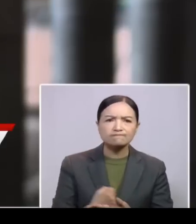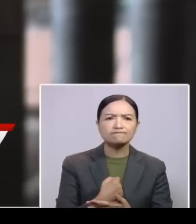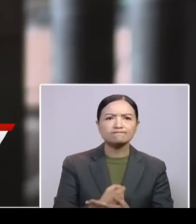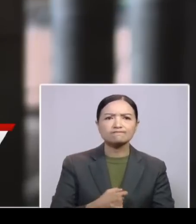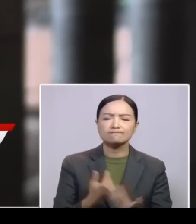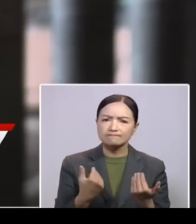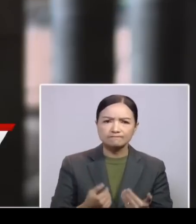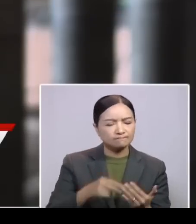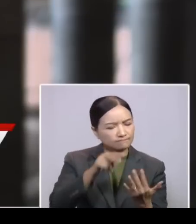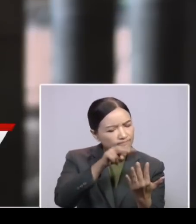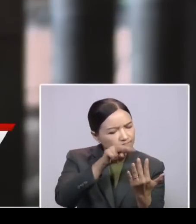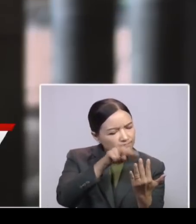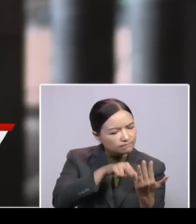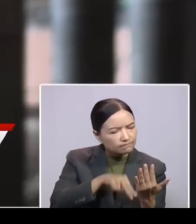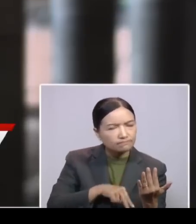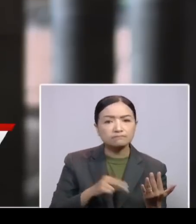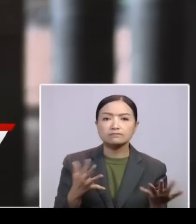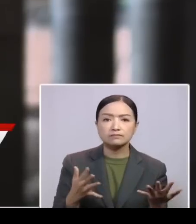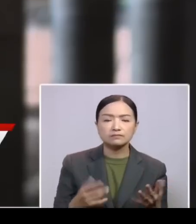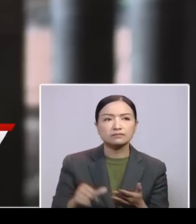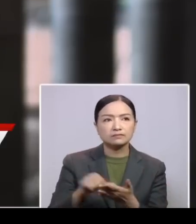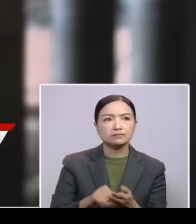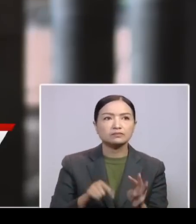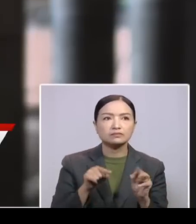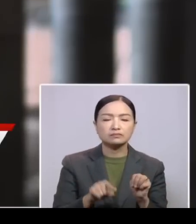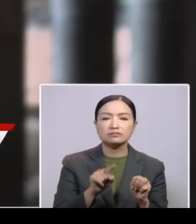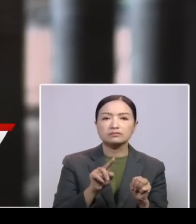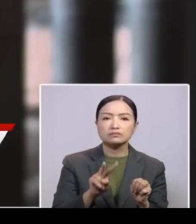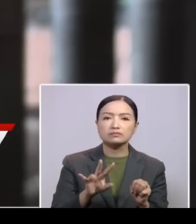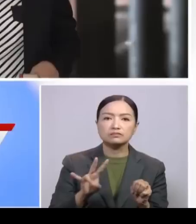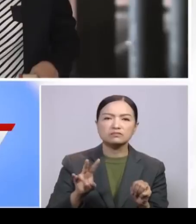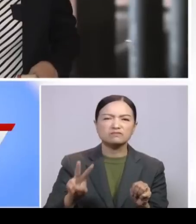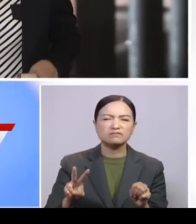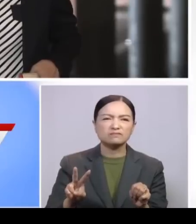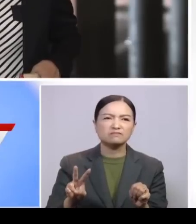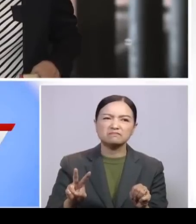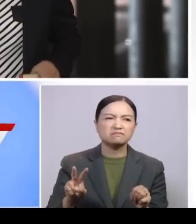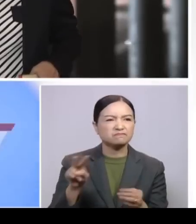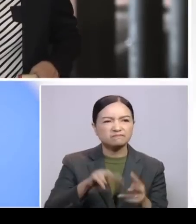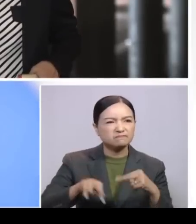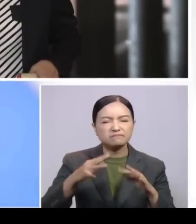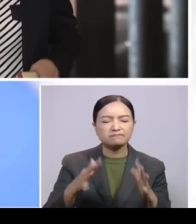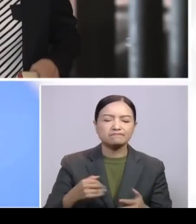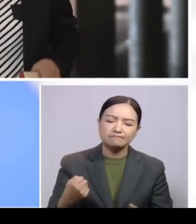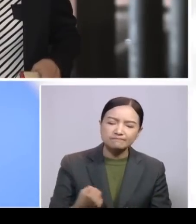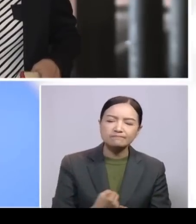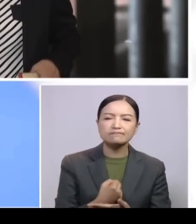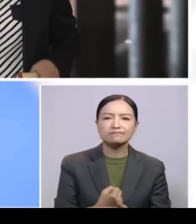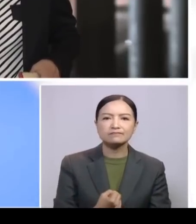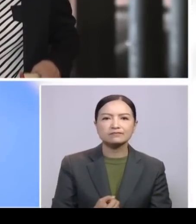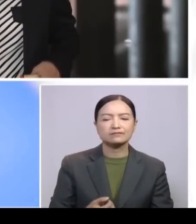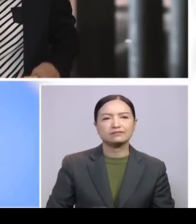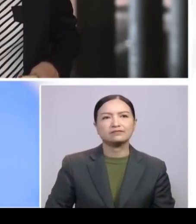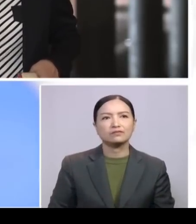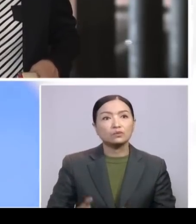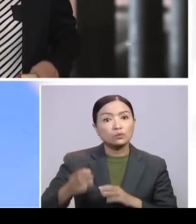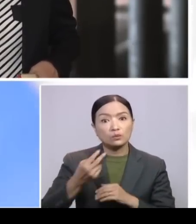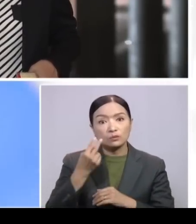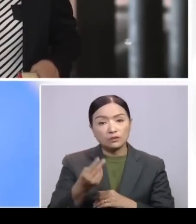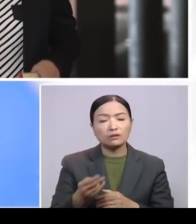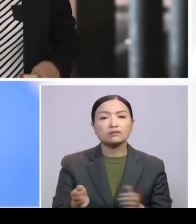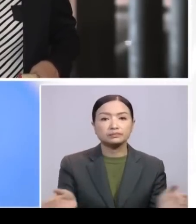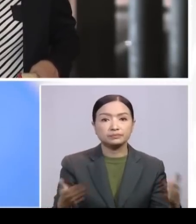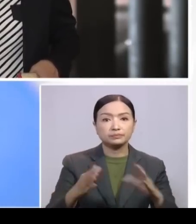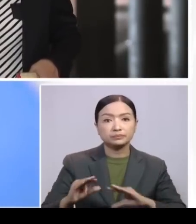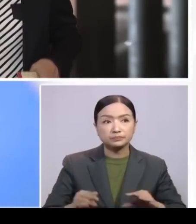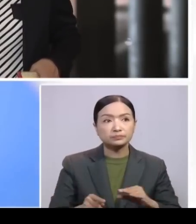นี้ไม่ได้พิจารณาร่างแก้ไขเพิ่มเติมรัฐธรรมนูญในการปิดสวิตช์สว.ค่ะแล้วก็ถ้าย้อนกลับไปดูในห้องประชุมนะคะหลังจากที่ประธานสั่ง